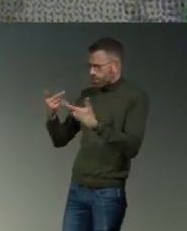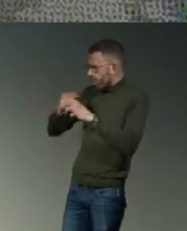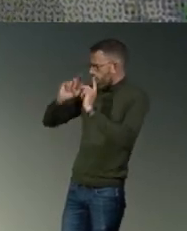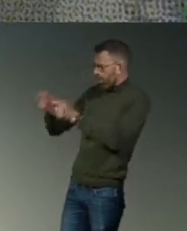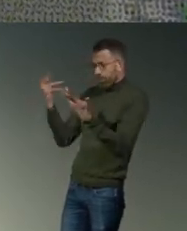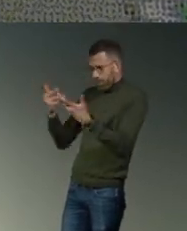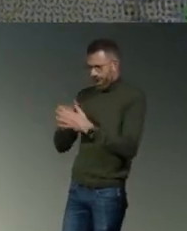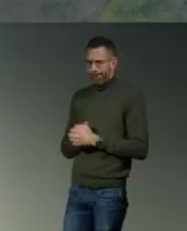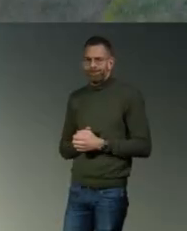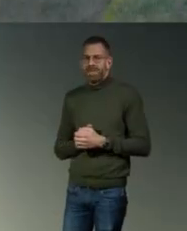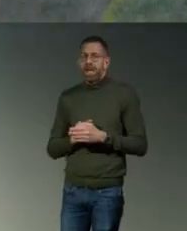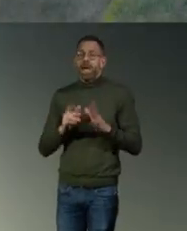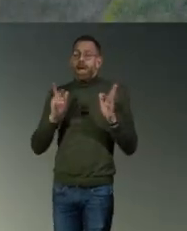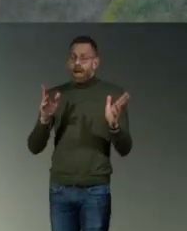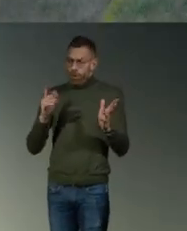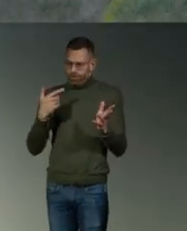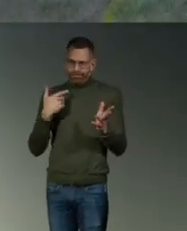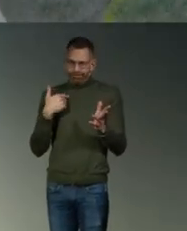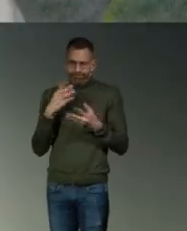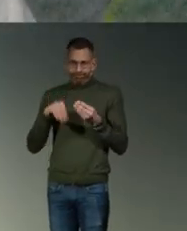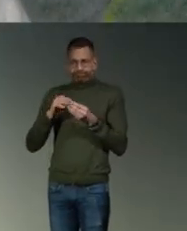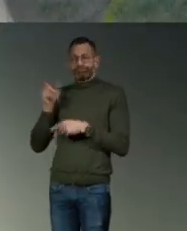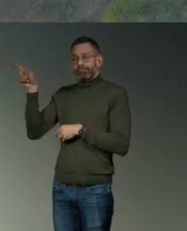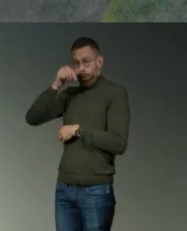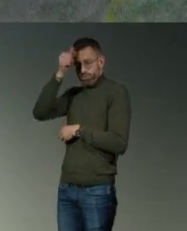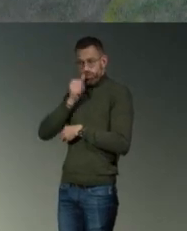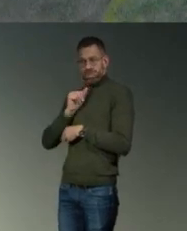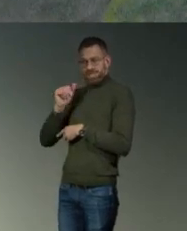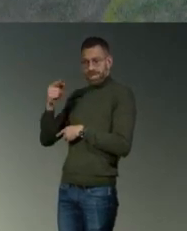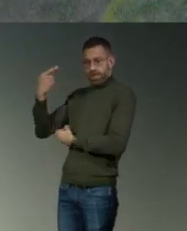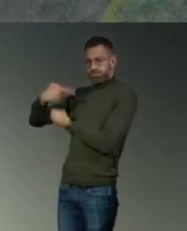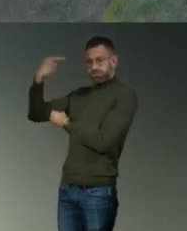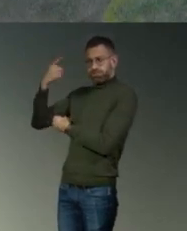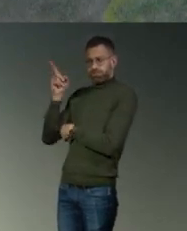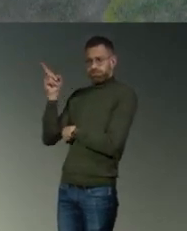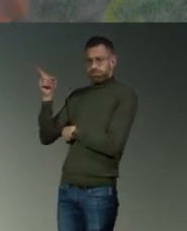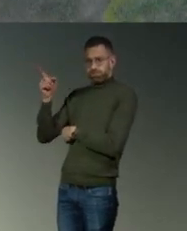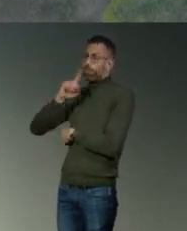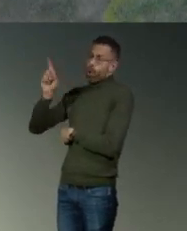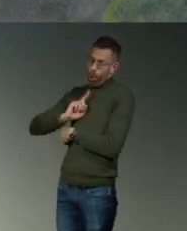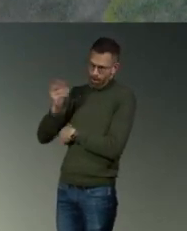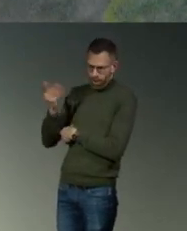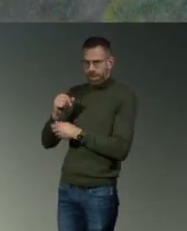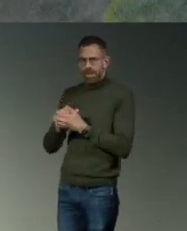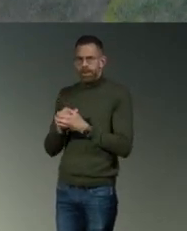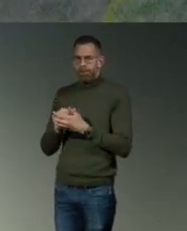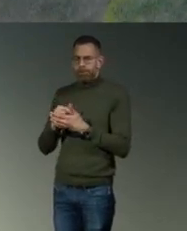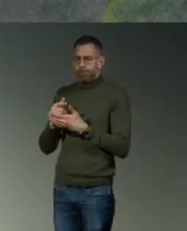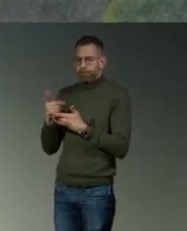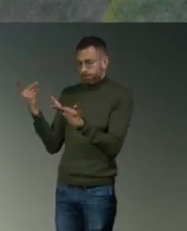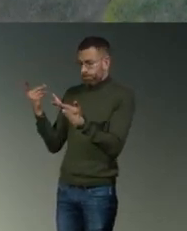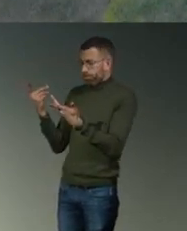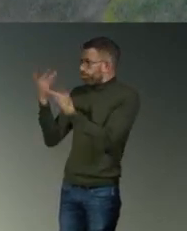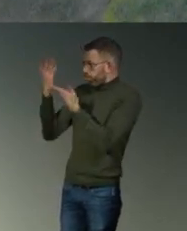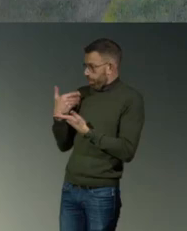Je dois préciser que la commande m'a été passée par un musée, ce qui m'a permis, donc, en choisissant le